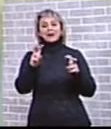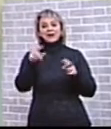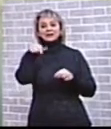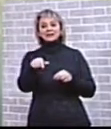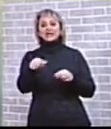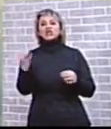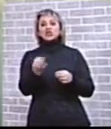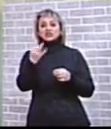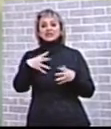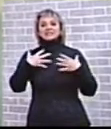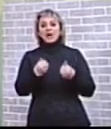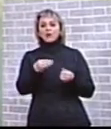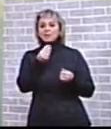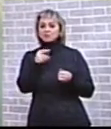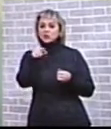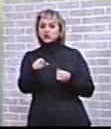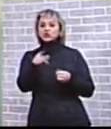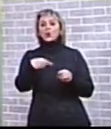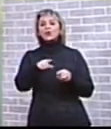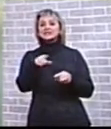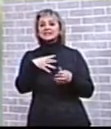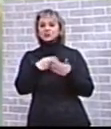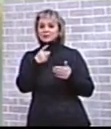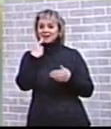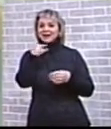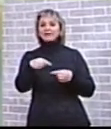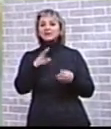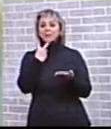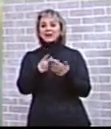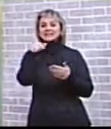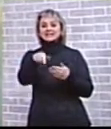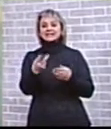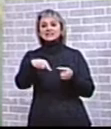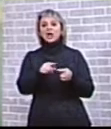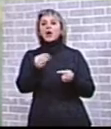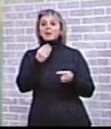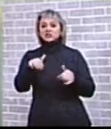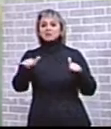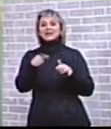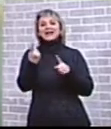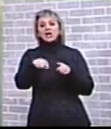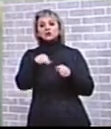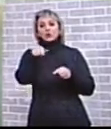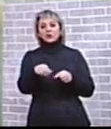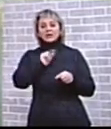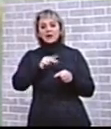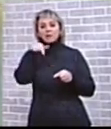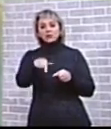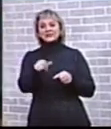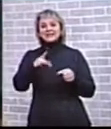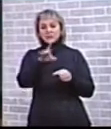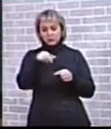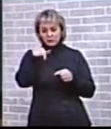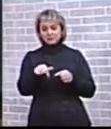И интерес к здоровой пище, он, собственно говоря, и проецируется на те предприятия общественного питания, которые сейчас работают и в